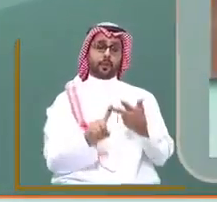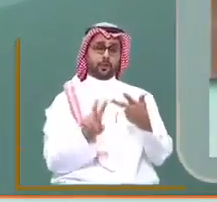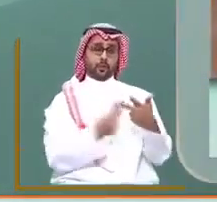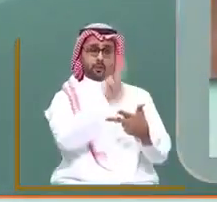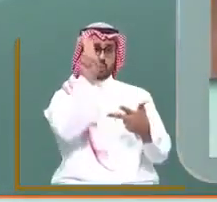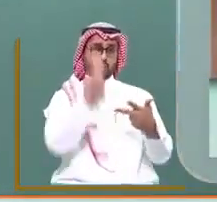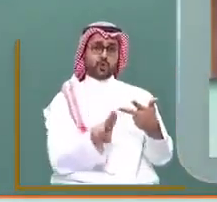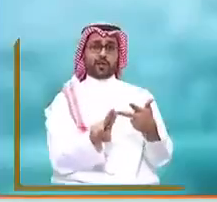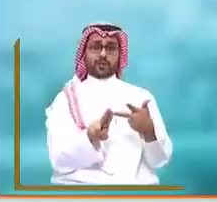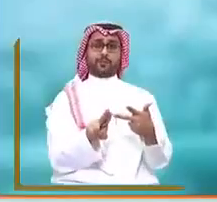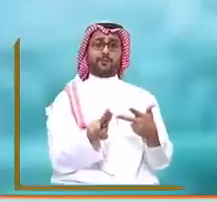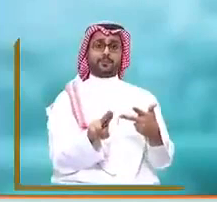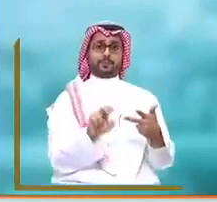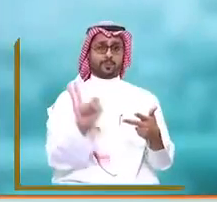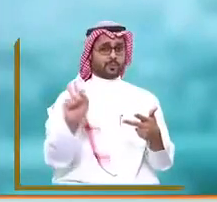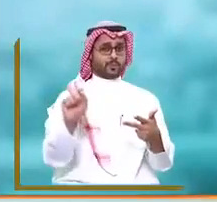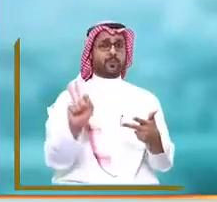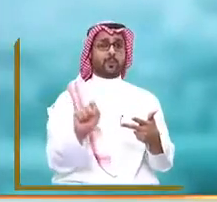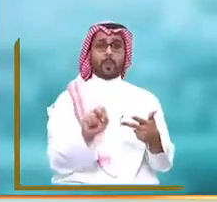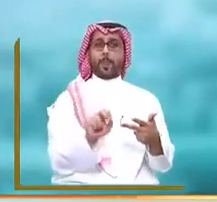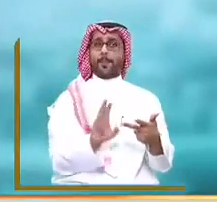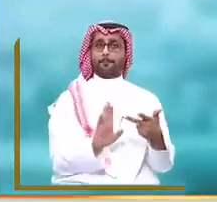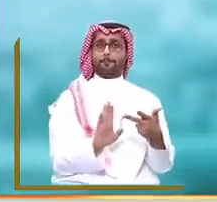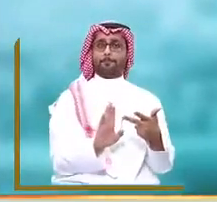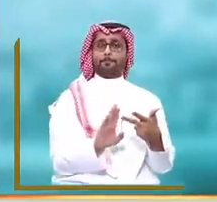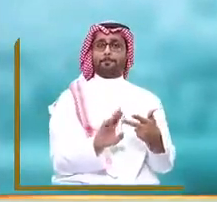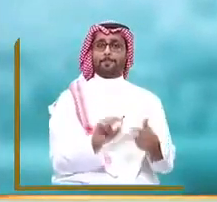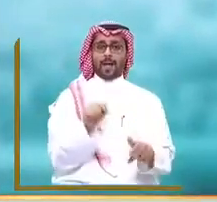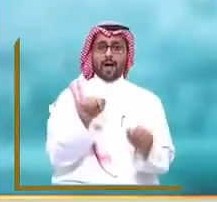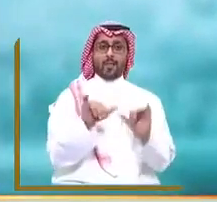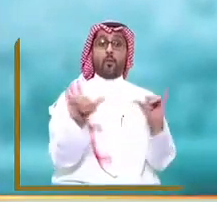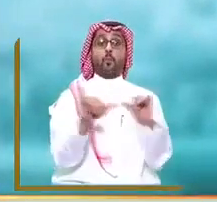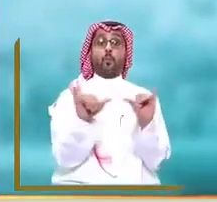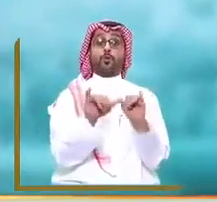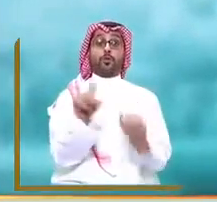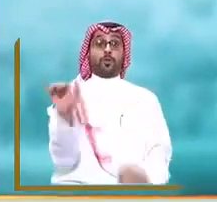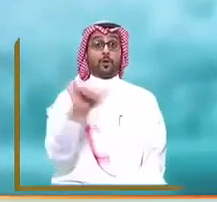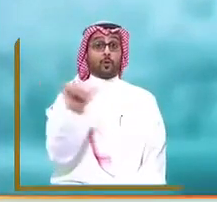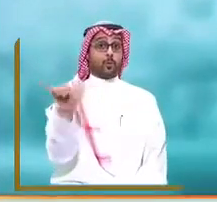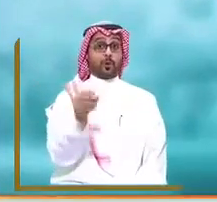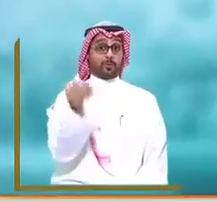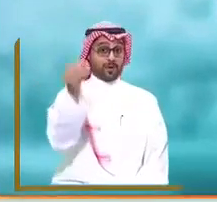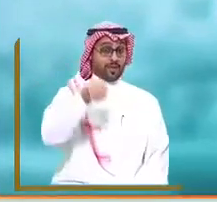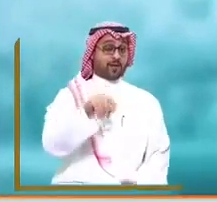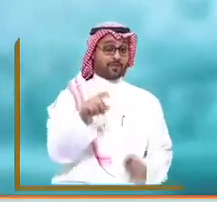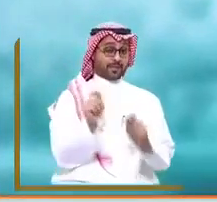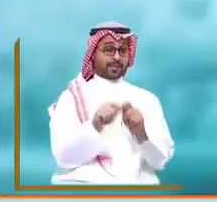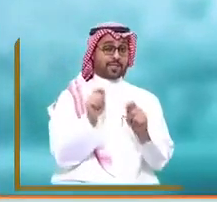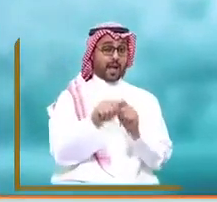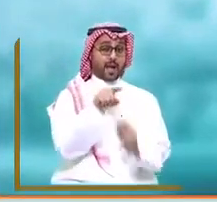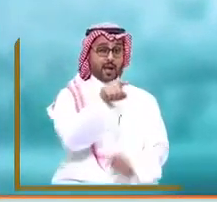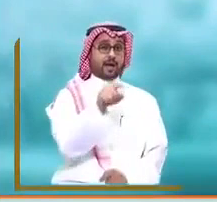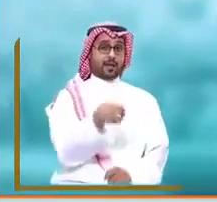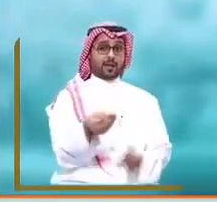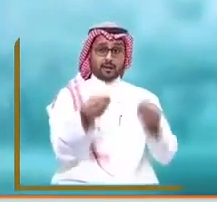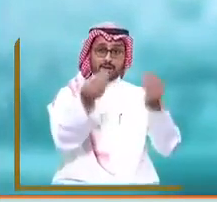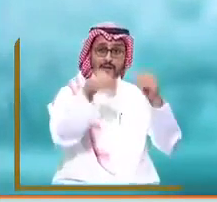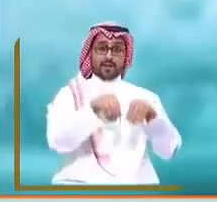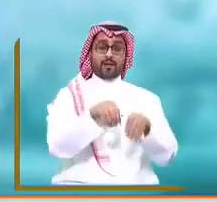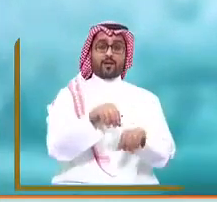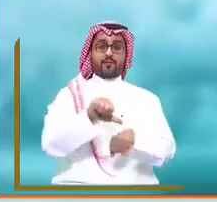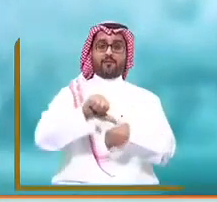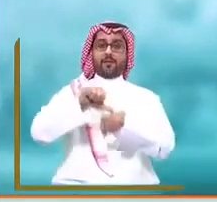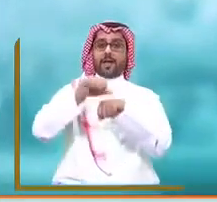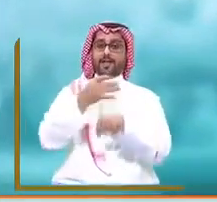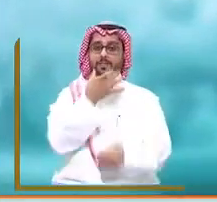منصور نستثمر وجودك معنا بشكل سريع، نتحدث عن هذا المنتدى المهم وهذا الحدث الصناعي الكبير الذي تستضيفه